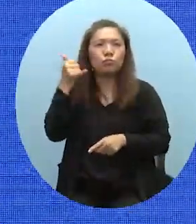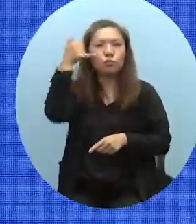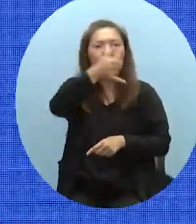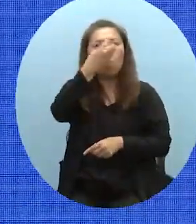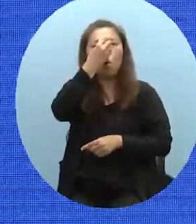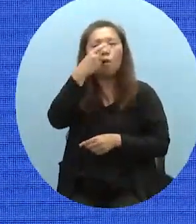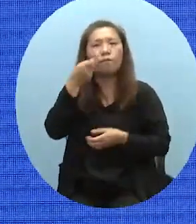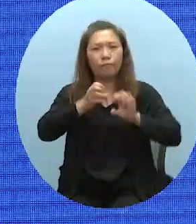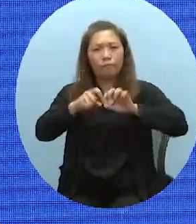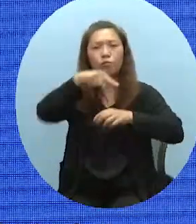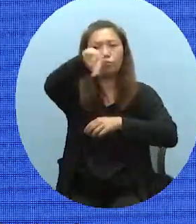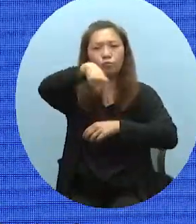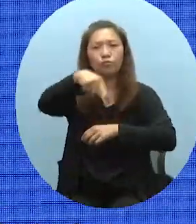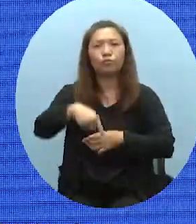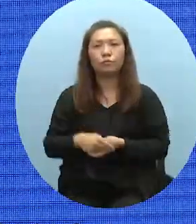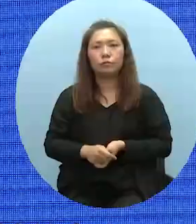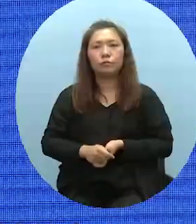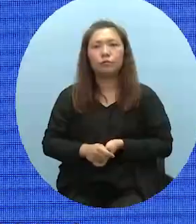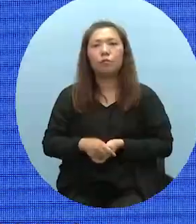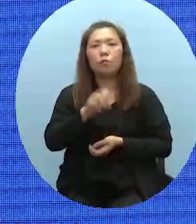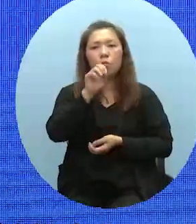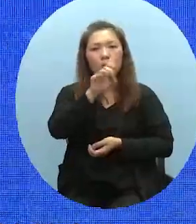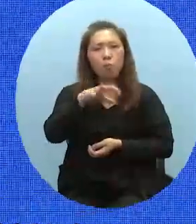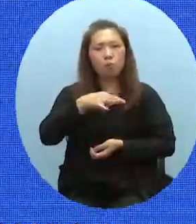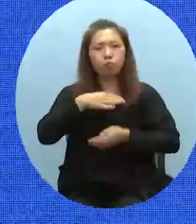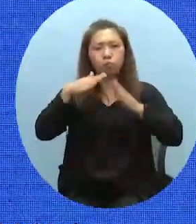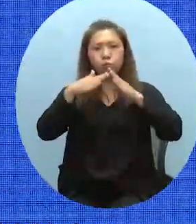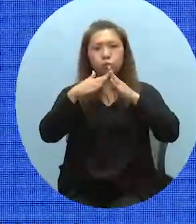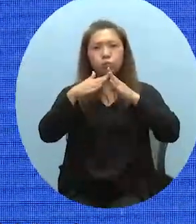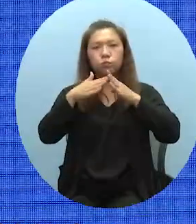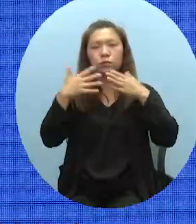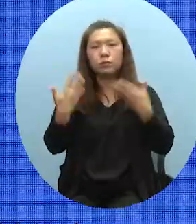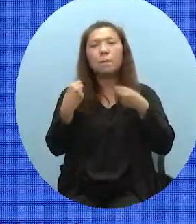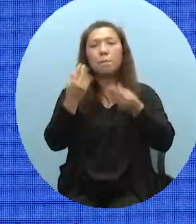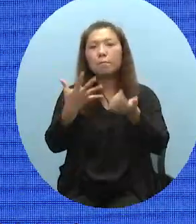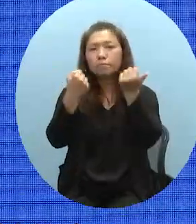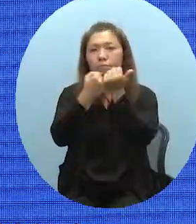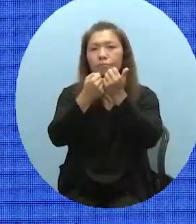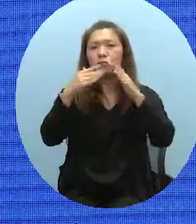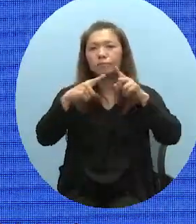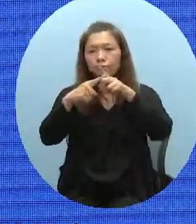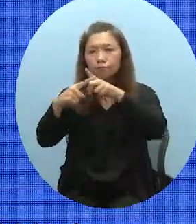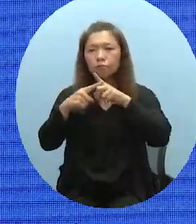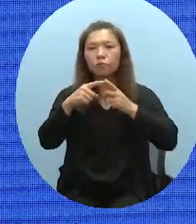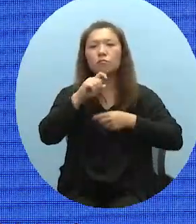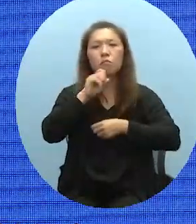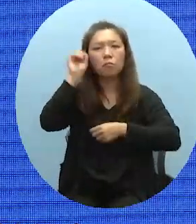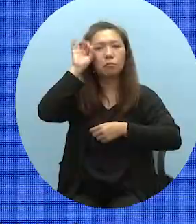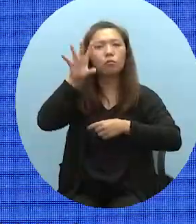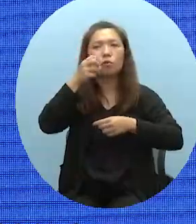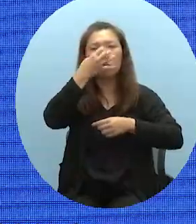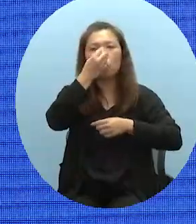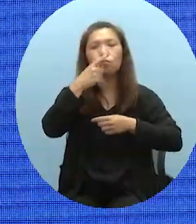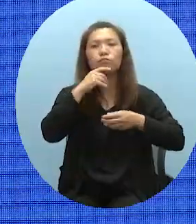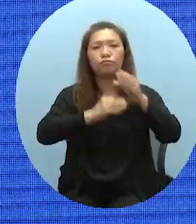香港科學園，指出國家已經將支持香港建設國際創科中